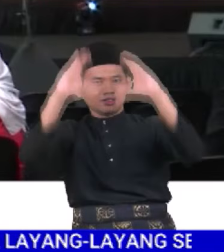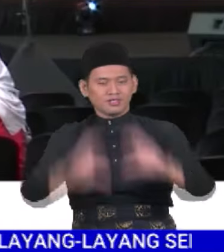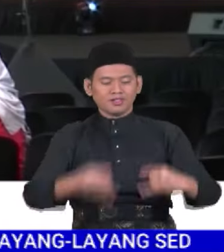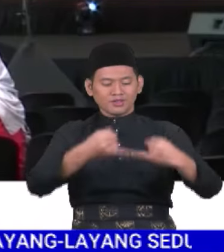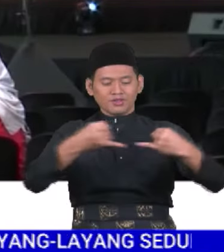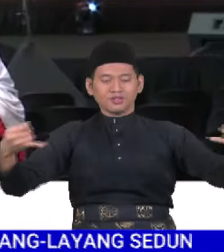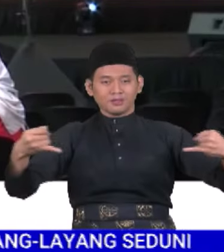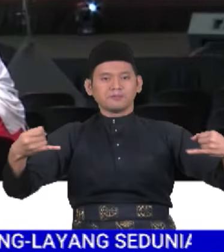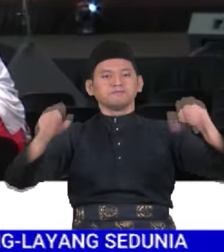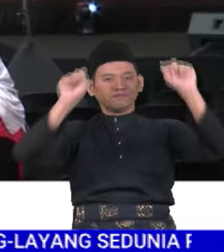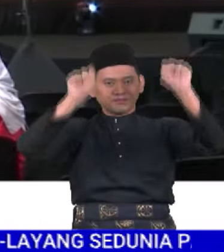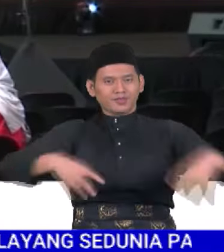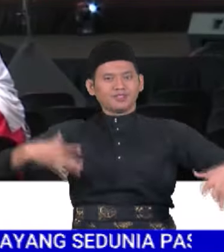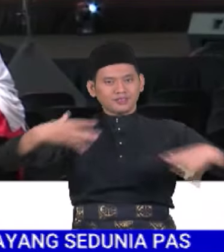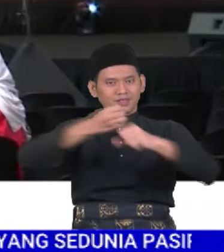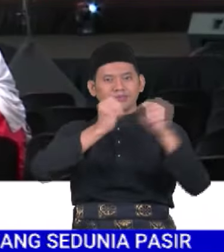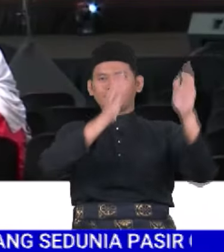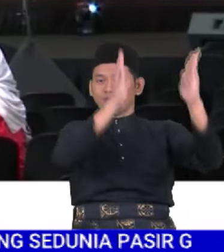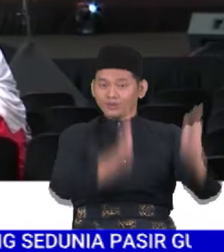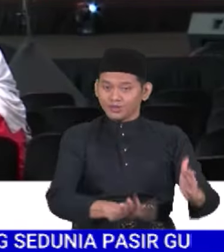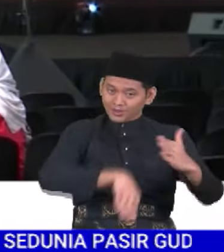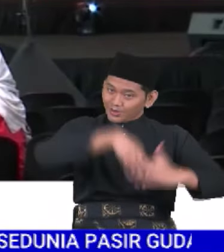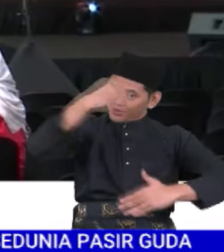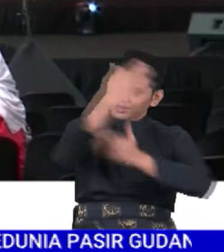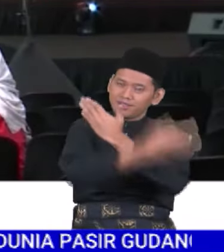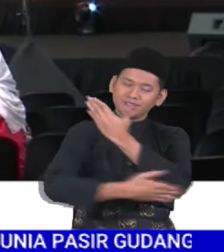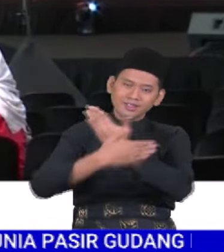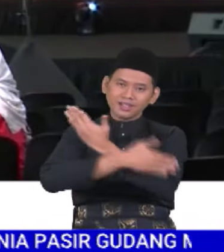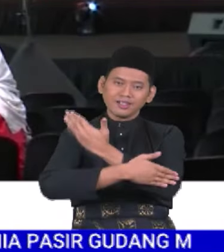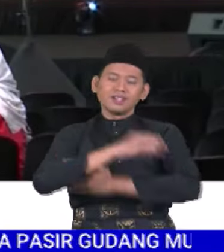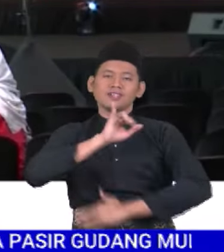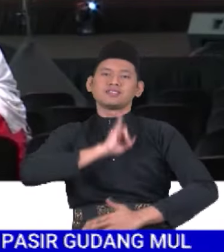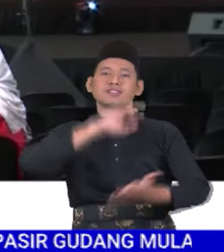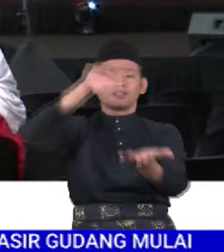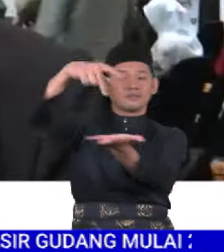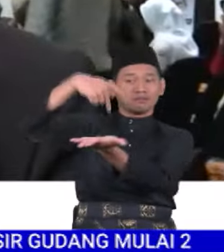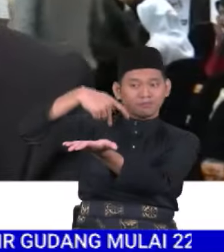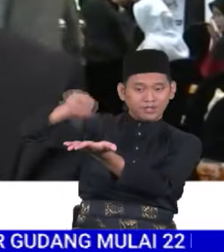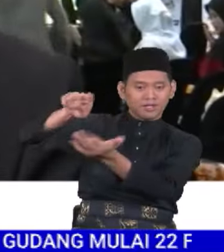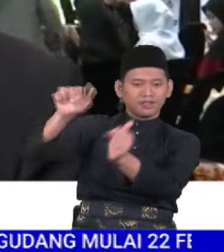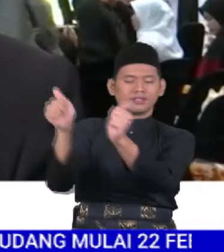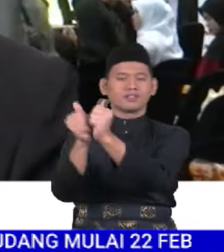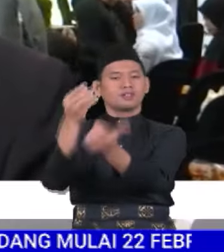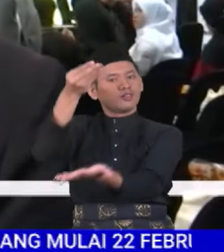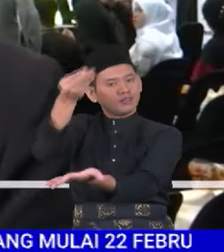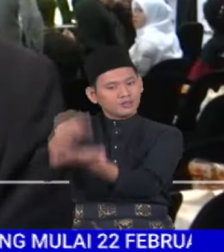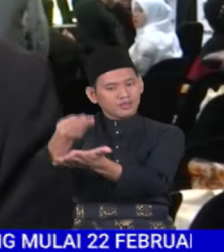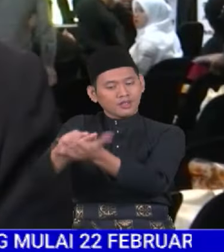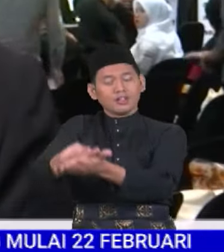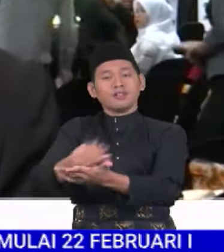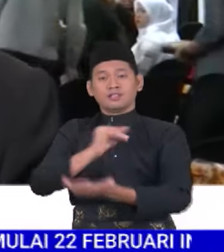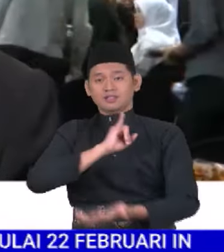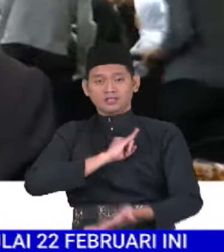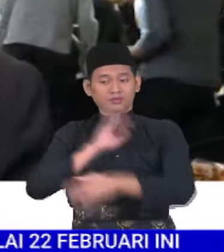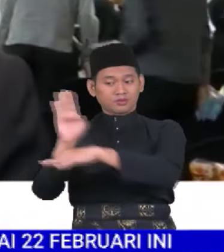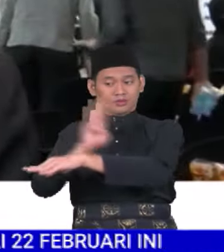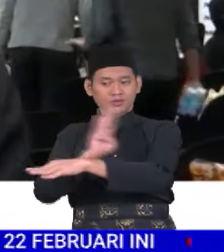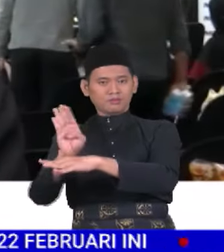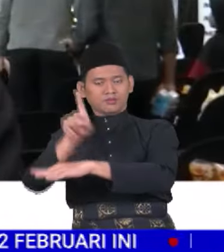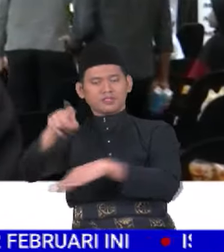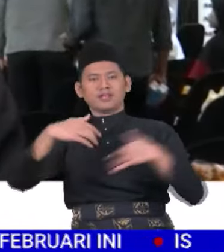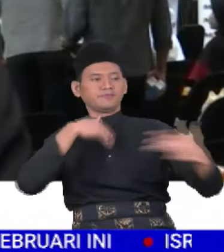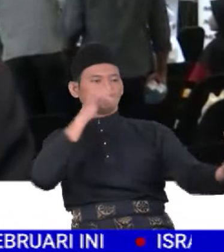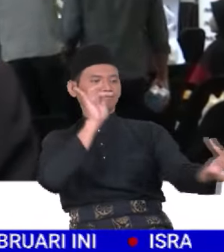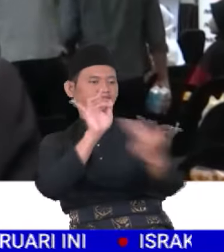cari kerja secara online, lepas tu boleh dapat klien daripada luar negara lagi, and then saya dapat dibayar dalam mata wang asing lah. Sebagai usahawan, kita perlukan networking. So